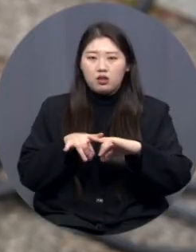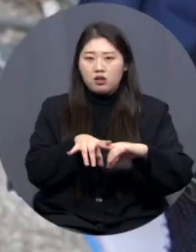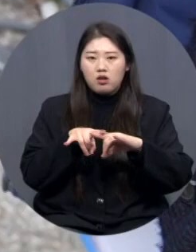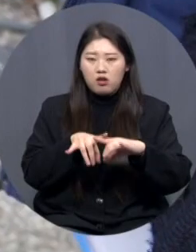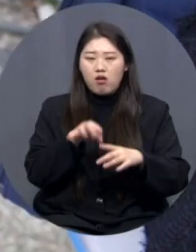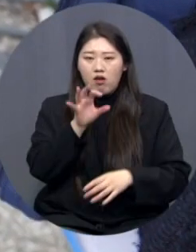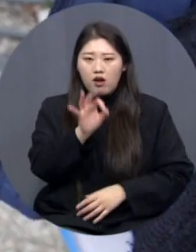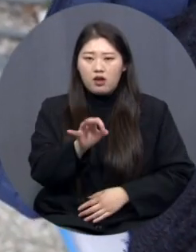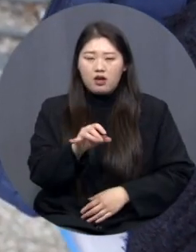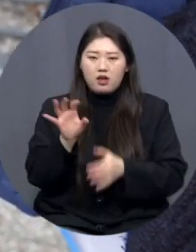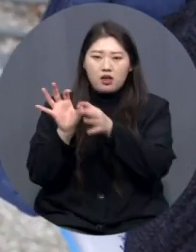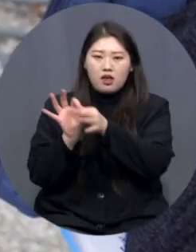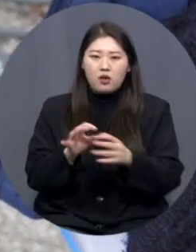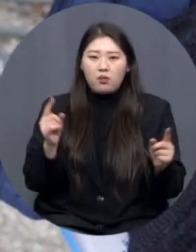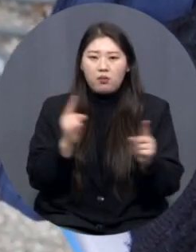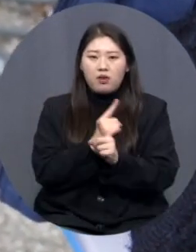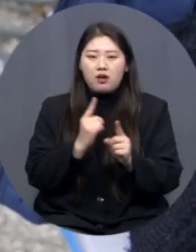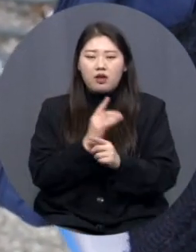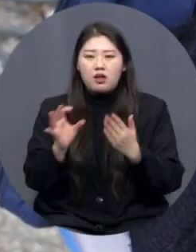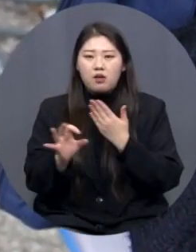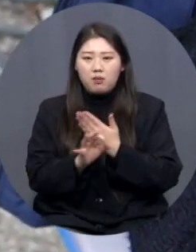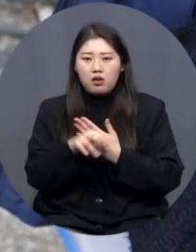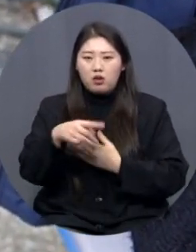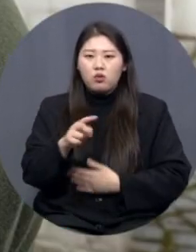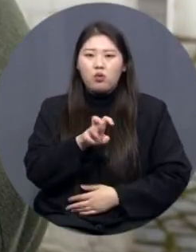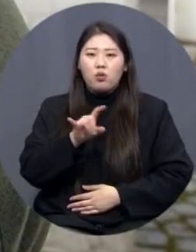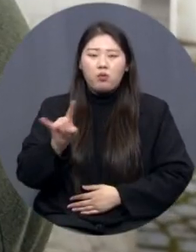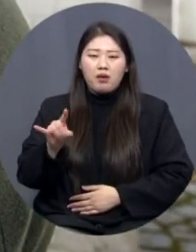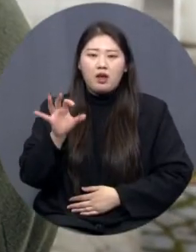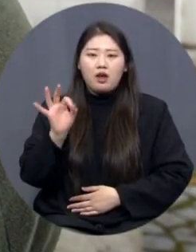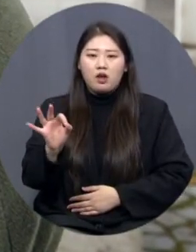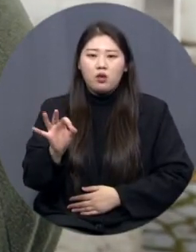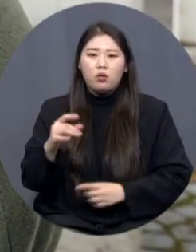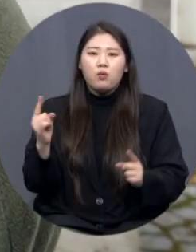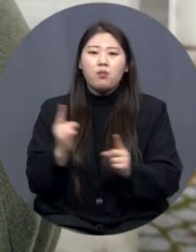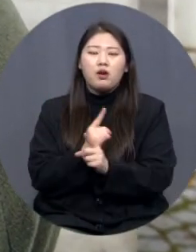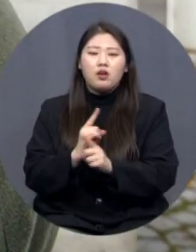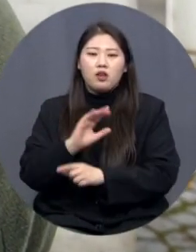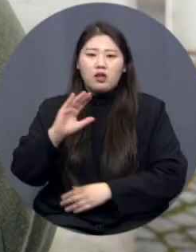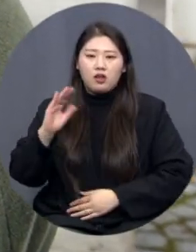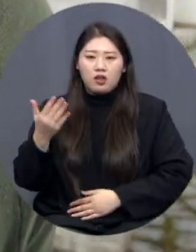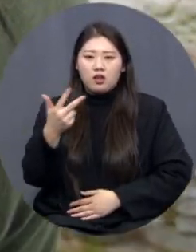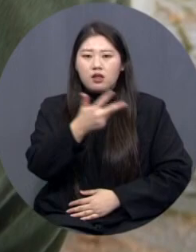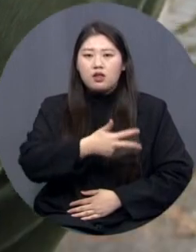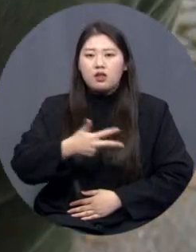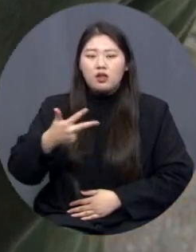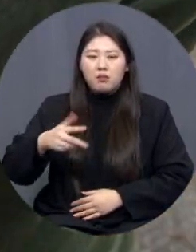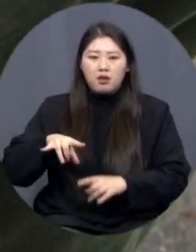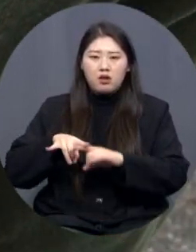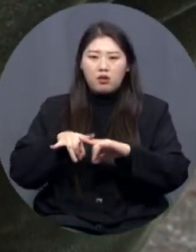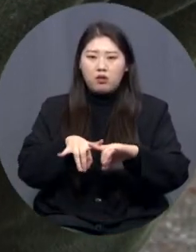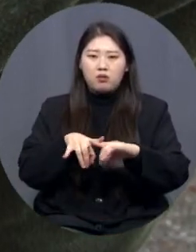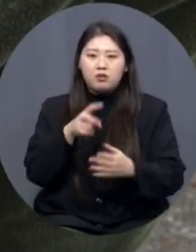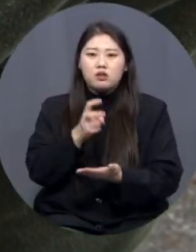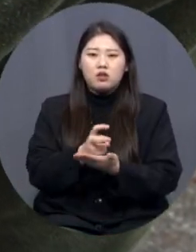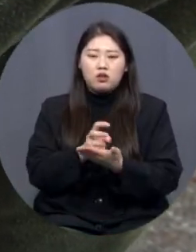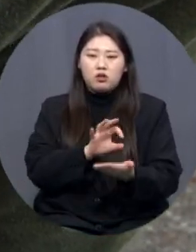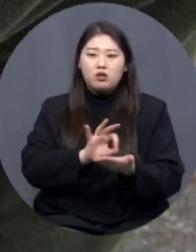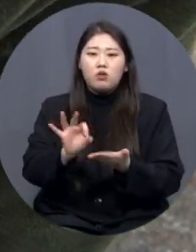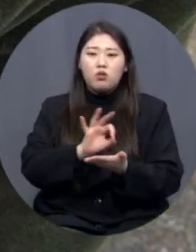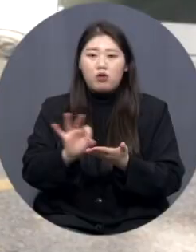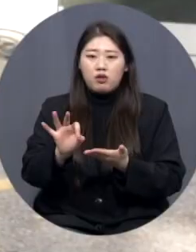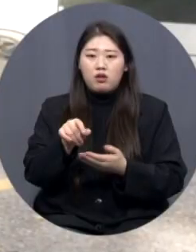가격이 실시간으로 변하면 소매 전기 요금도 실시간으로 달라지는 덴마크의 전기 요금 제도를 이용한